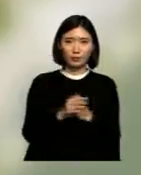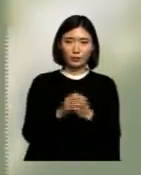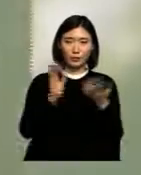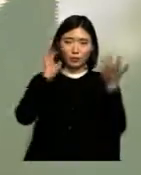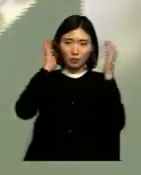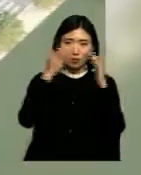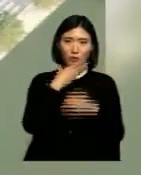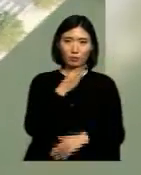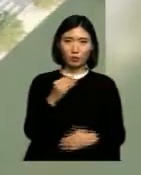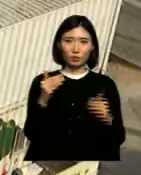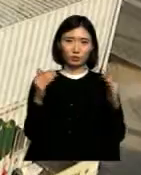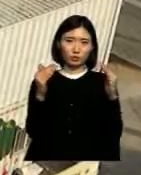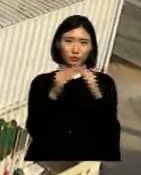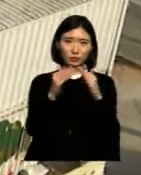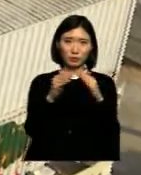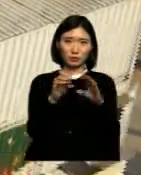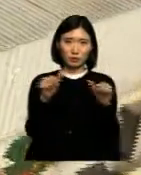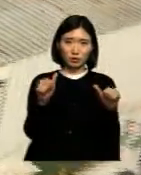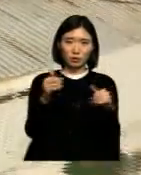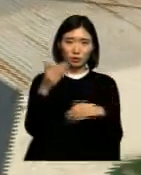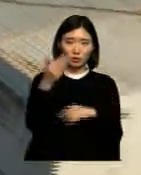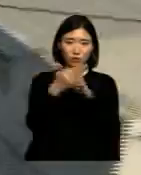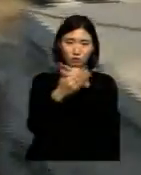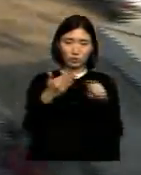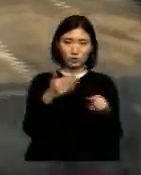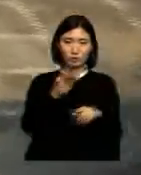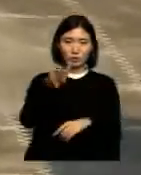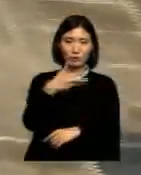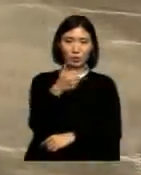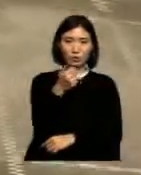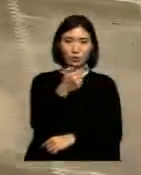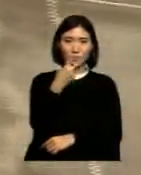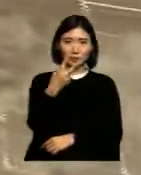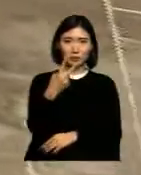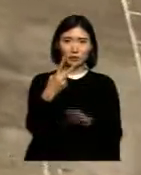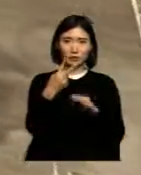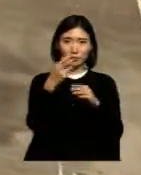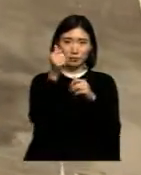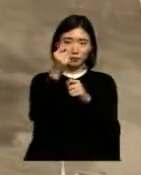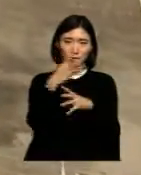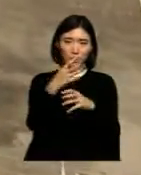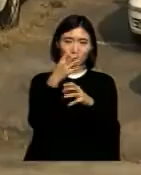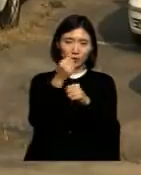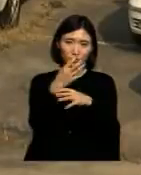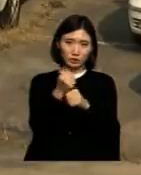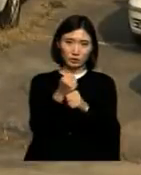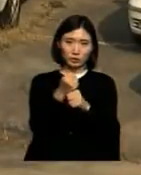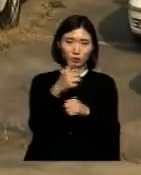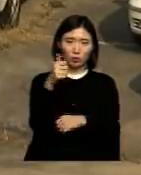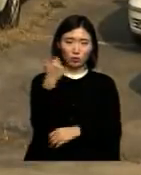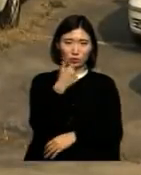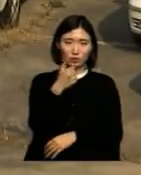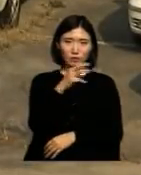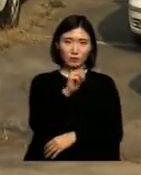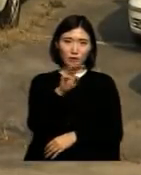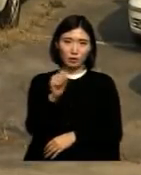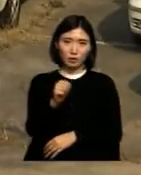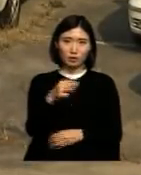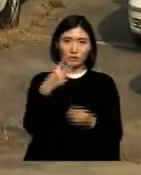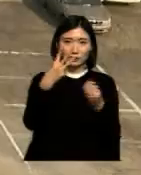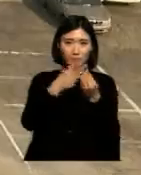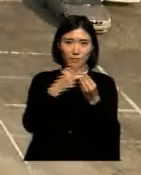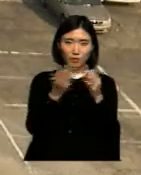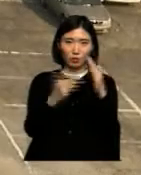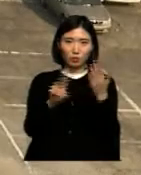논란인 행복주택 부지는 구리시 수택동 852번지 5천여 제곱미터 면적의 제3